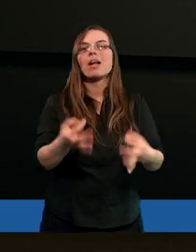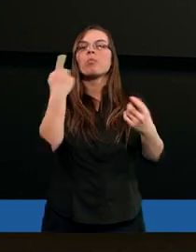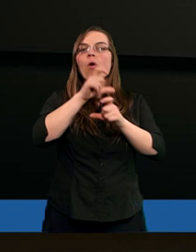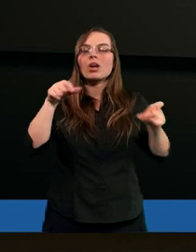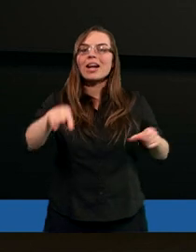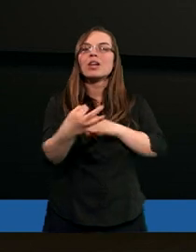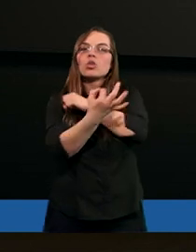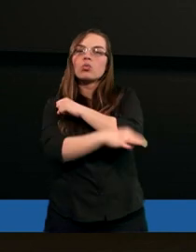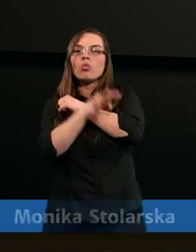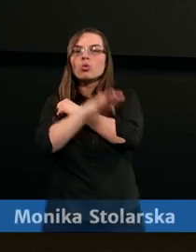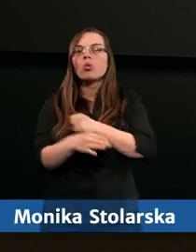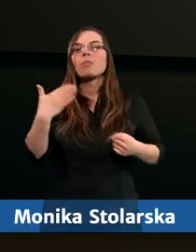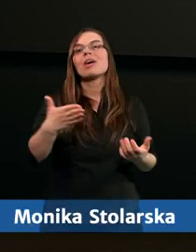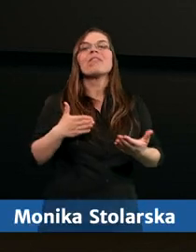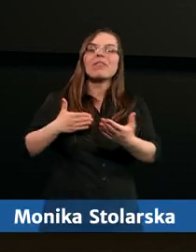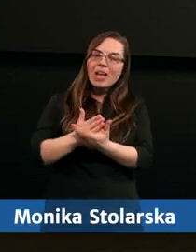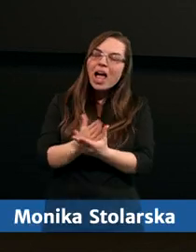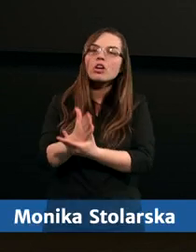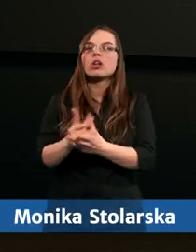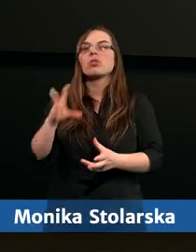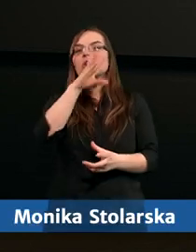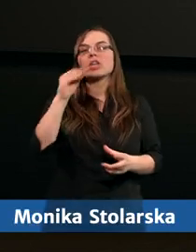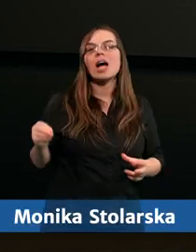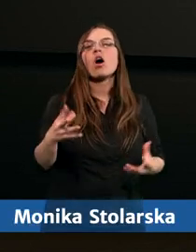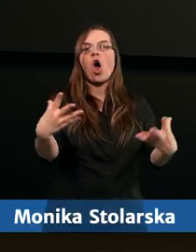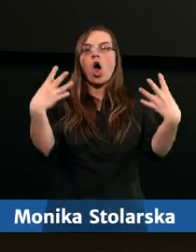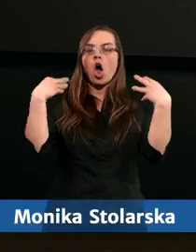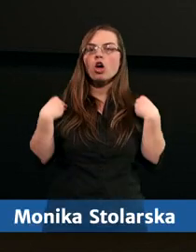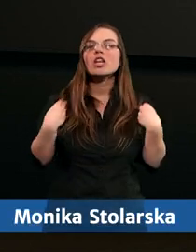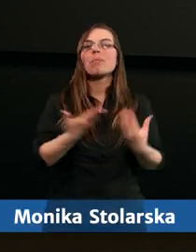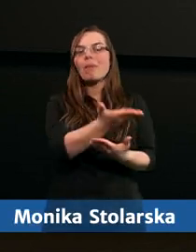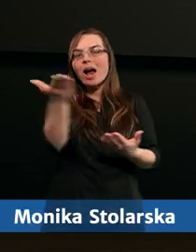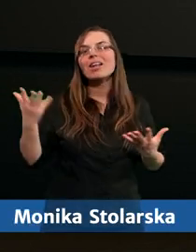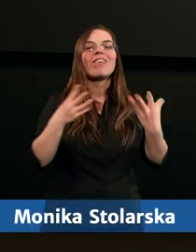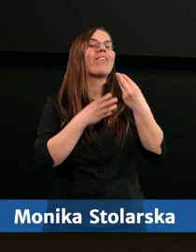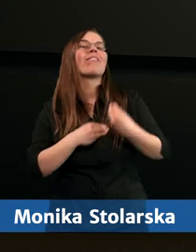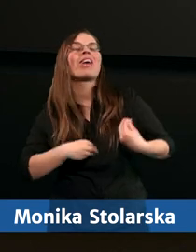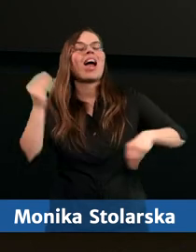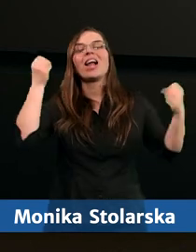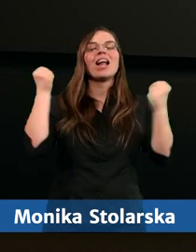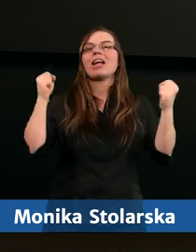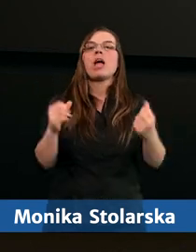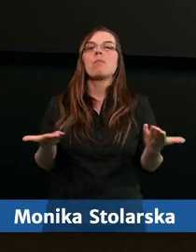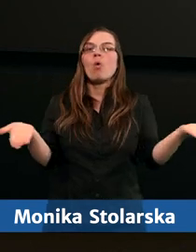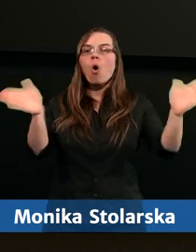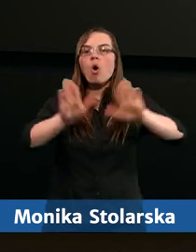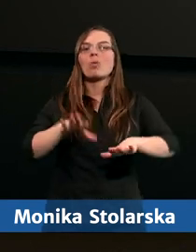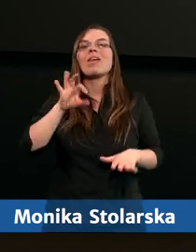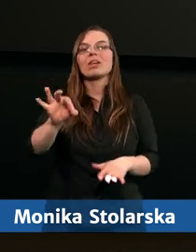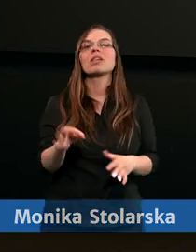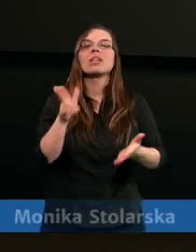podczas tego studium. Wierzę, że otrzymaliście wielkie błogosławieństwo na